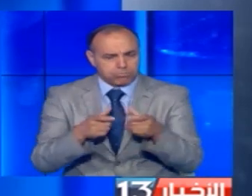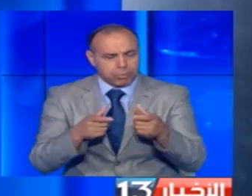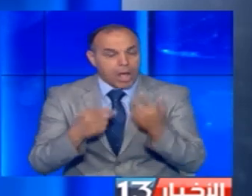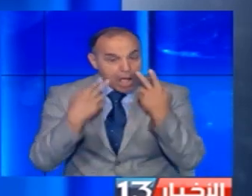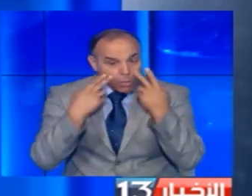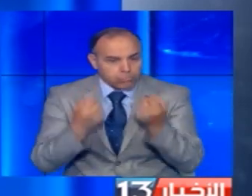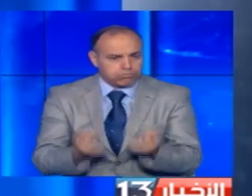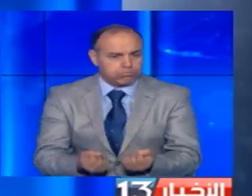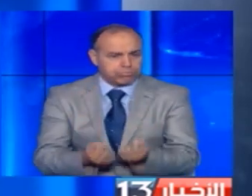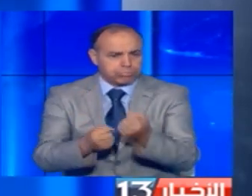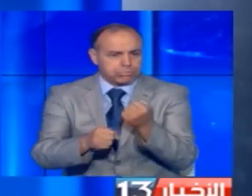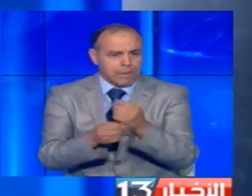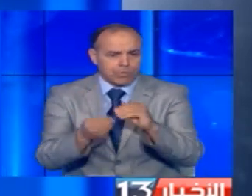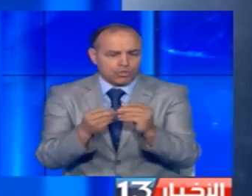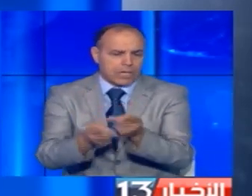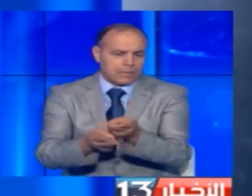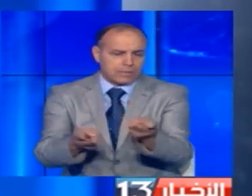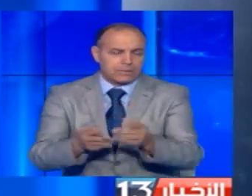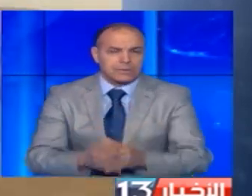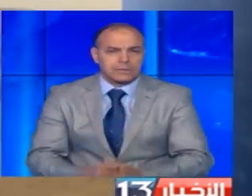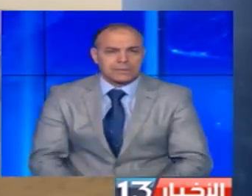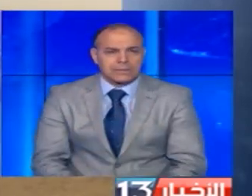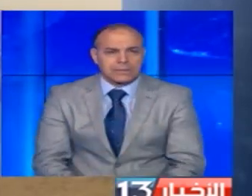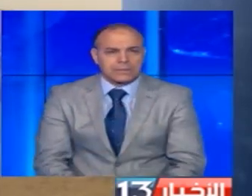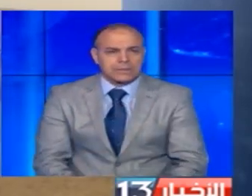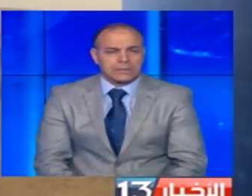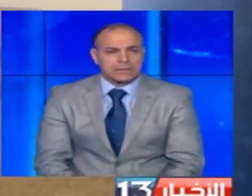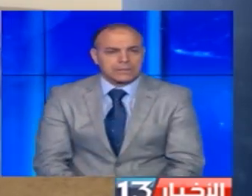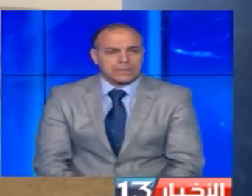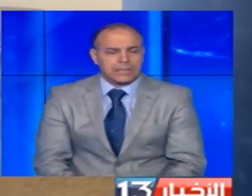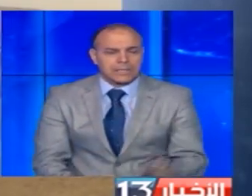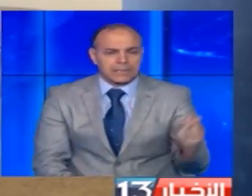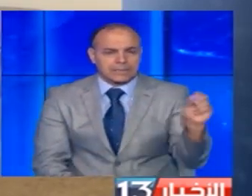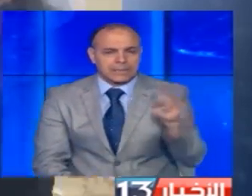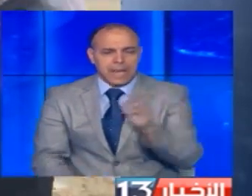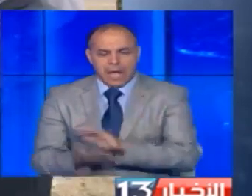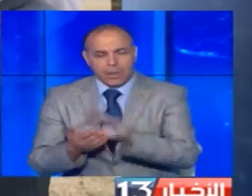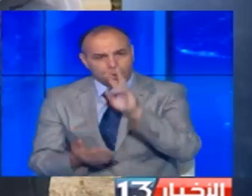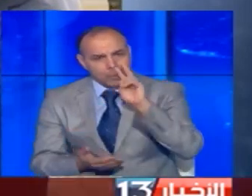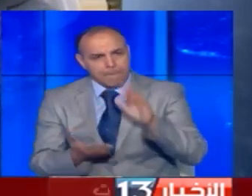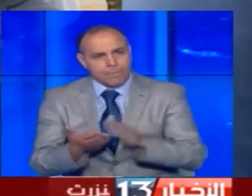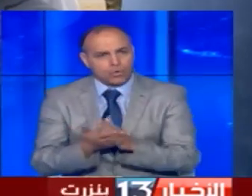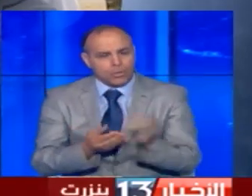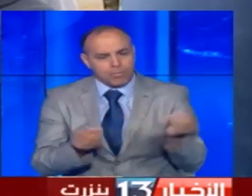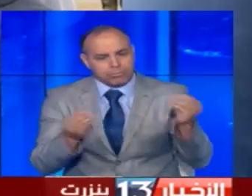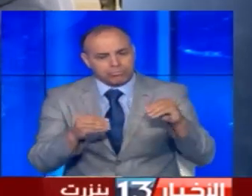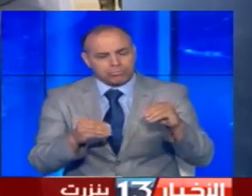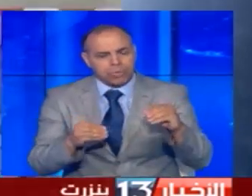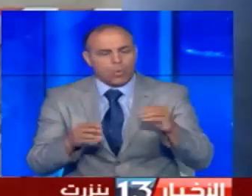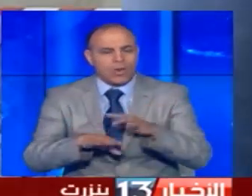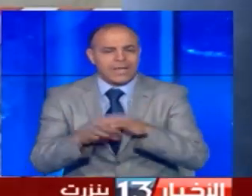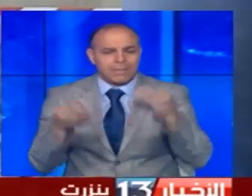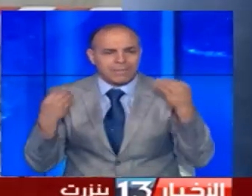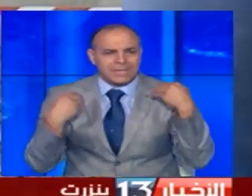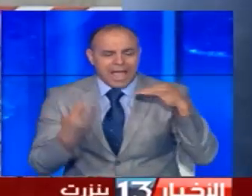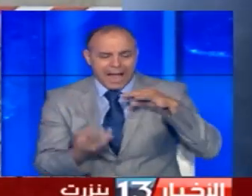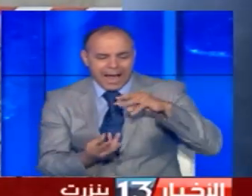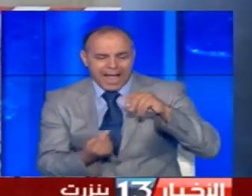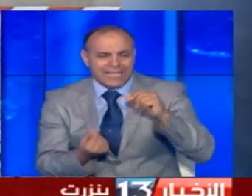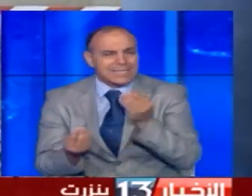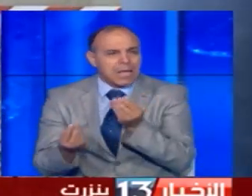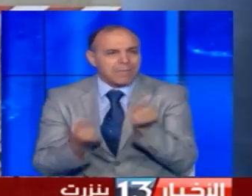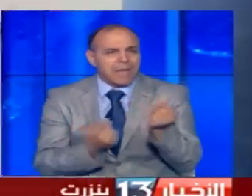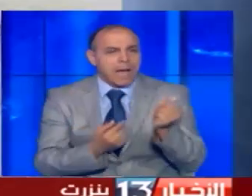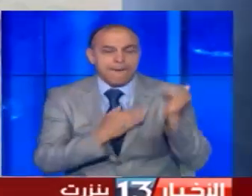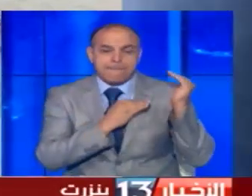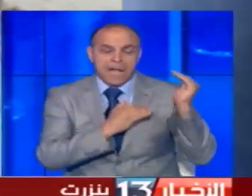على ابرز اشكالياتها زياره ميدانيه الى مشروع تزويد ولايه بالذات بالغاز الطبيعي كانت اولى